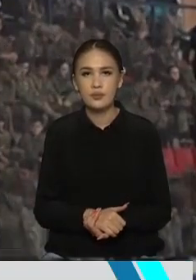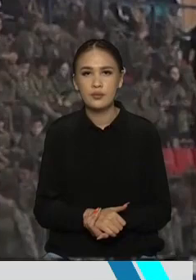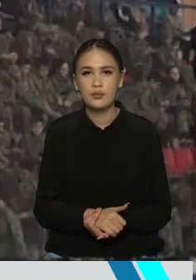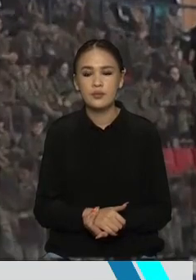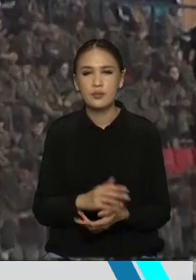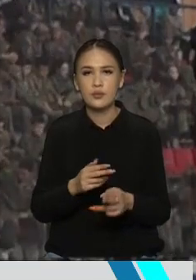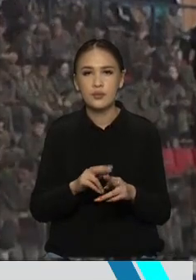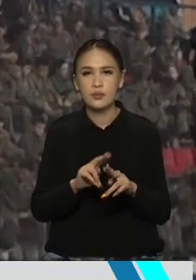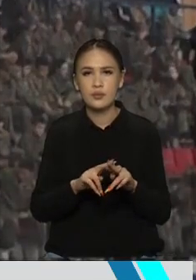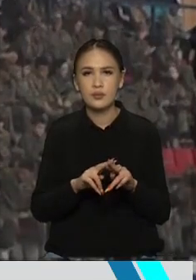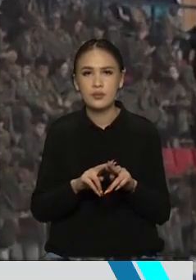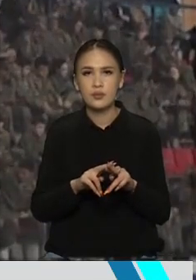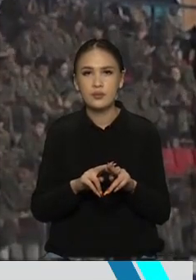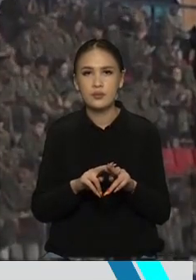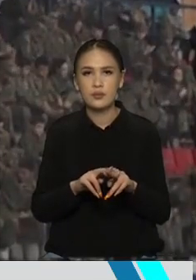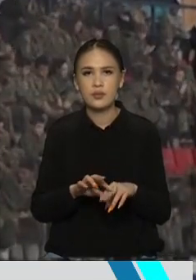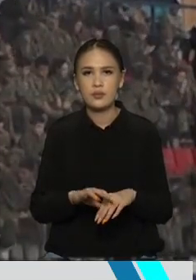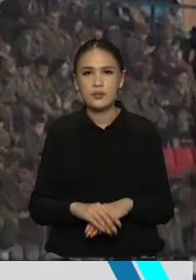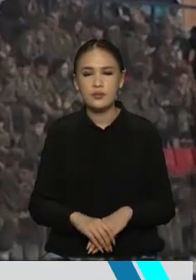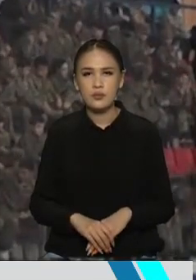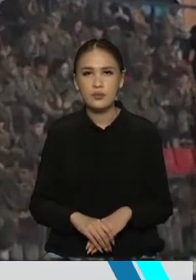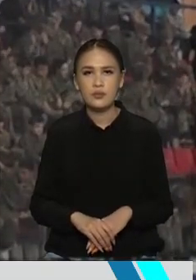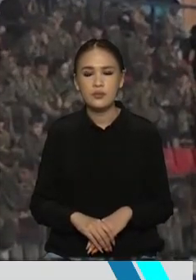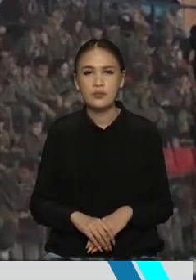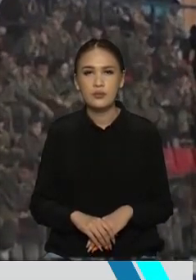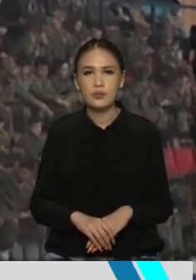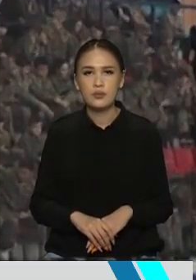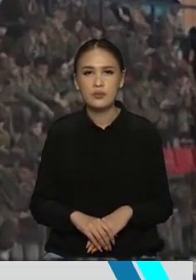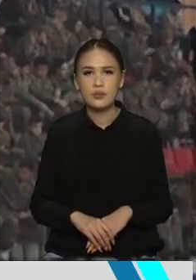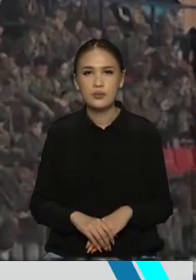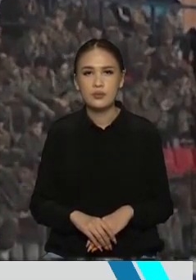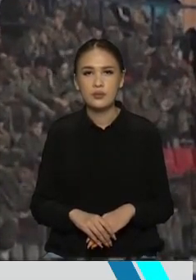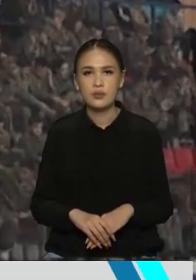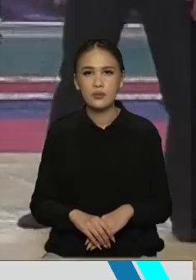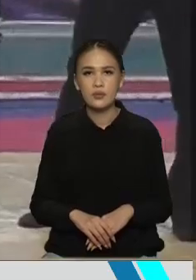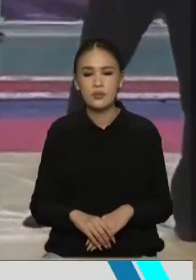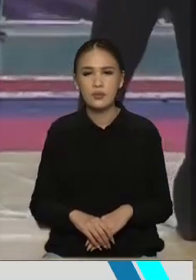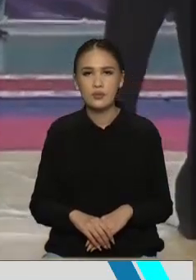отыр палуандар. Енді қарсыластарымыз сәттік, өзіме жеңісім.